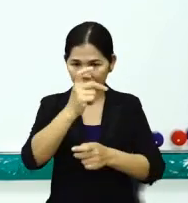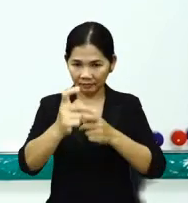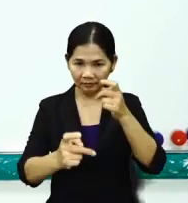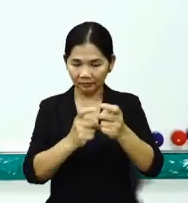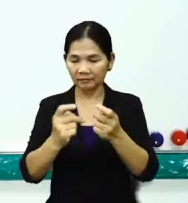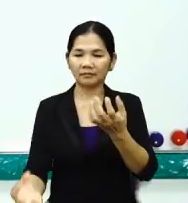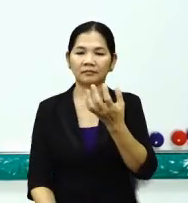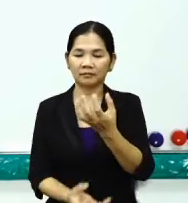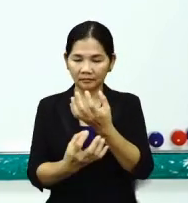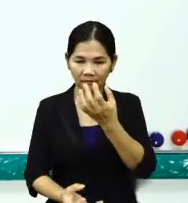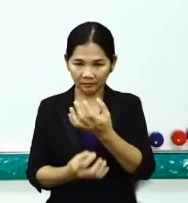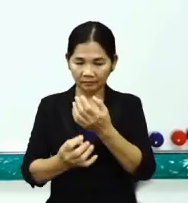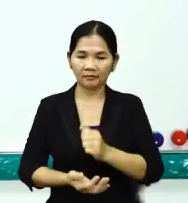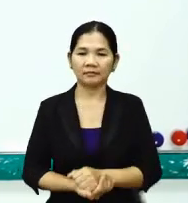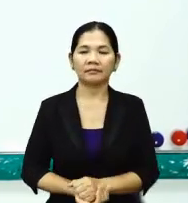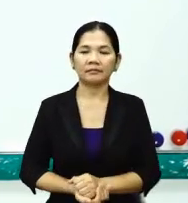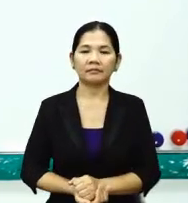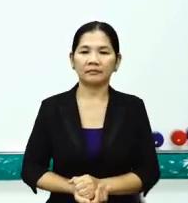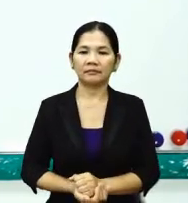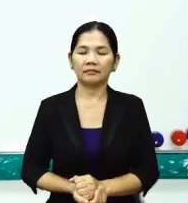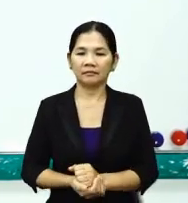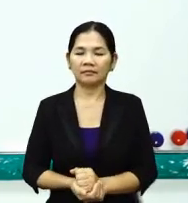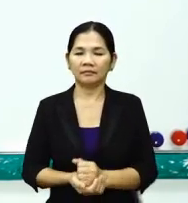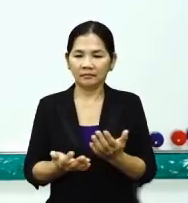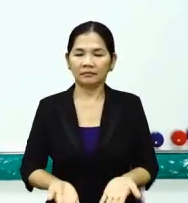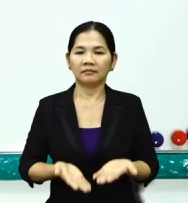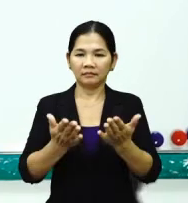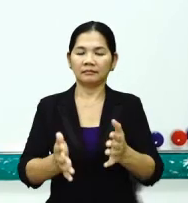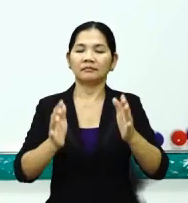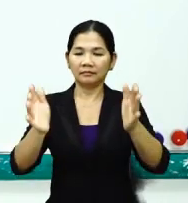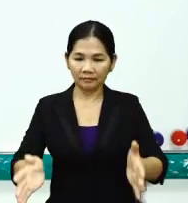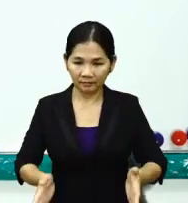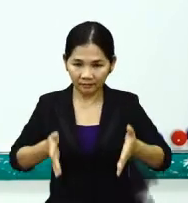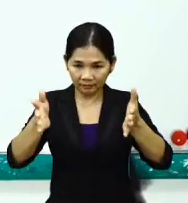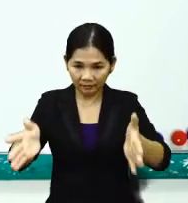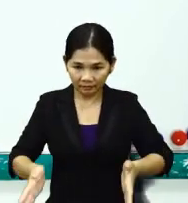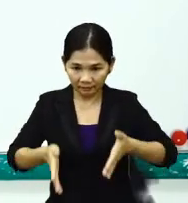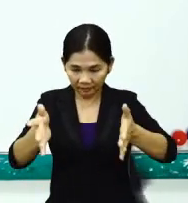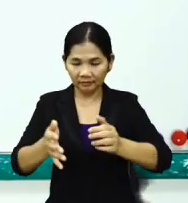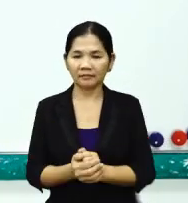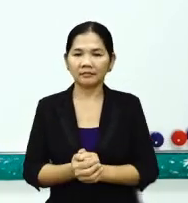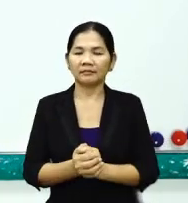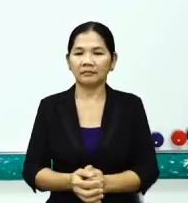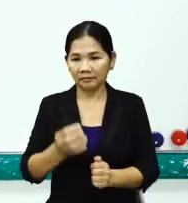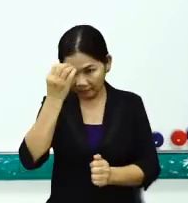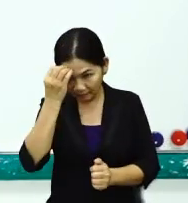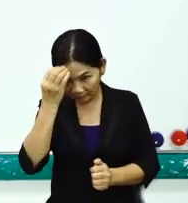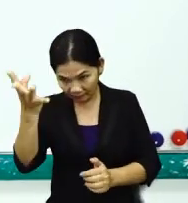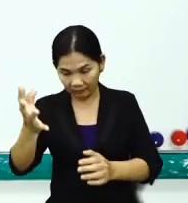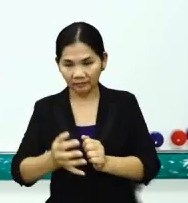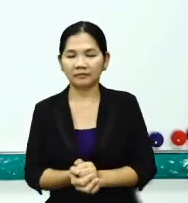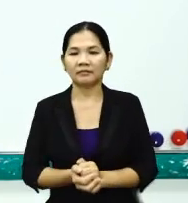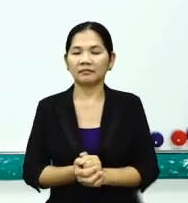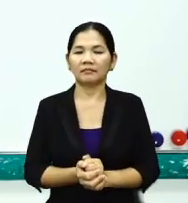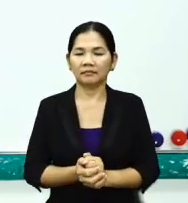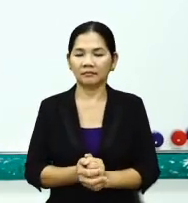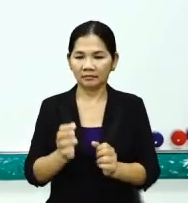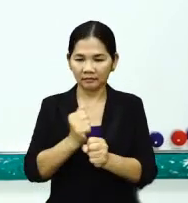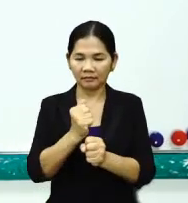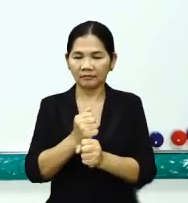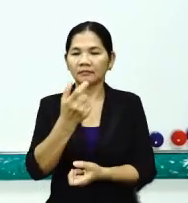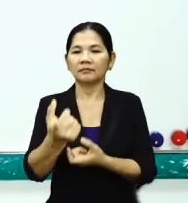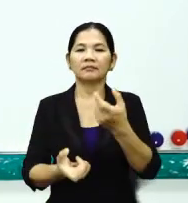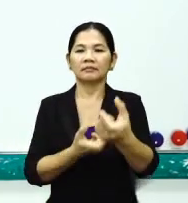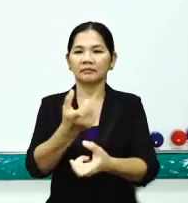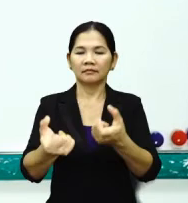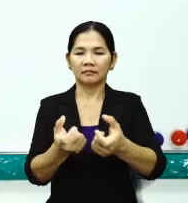nâng cường tế đã lơ rồ tế đàm bấy giót từ lụa